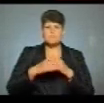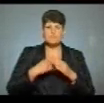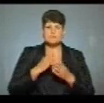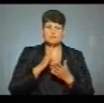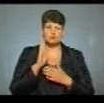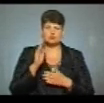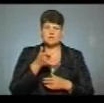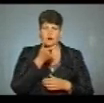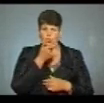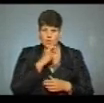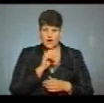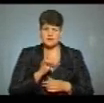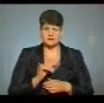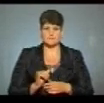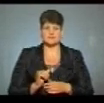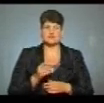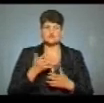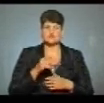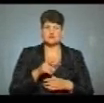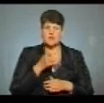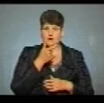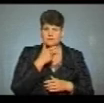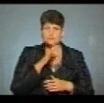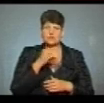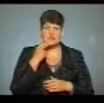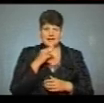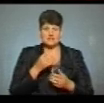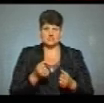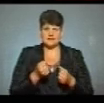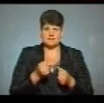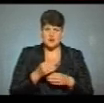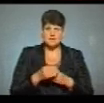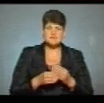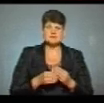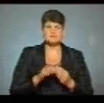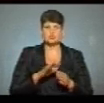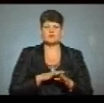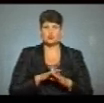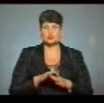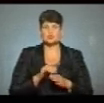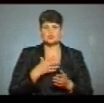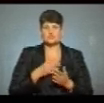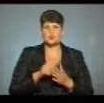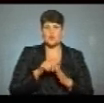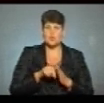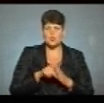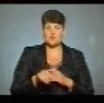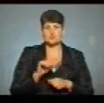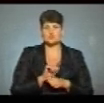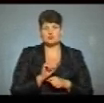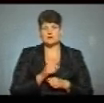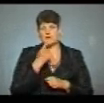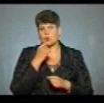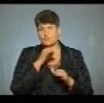Якщо пов'язки акуратні, вони будуть краще триматись, вони будуть виконувати свою роль зупинки